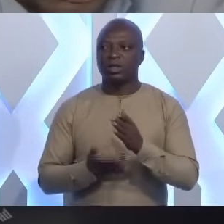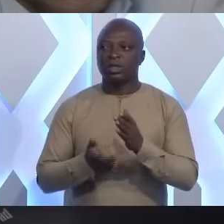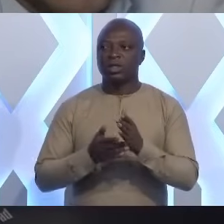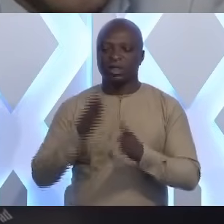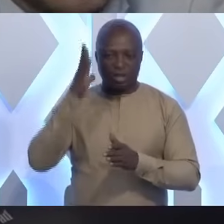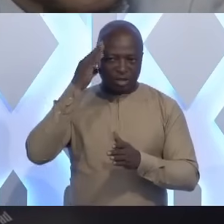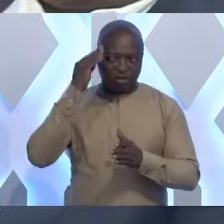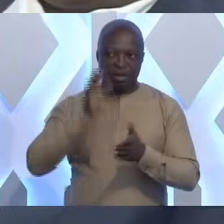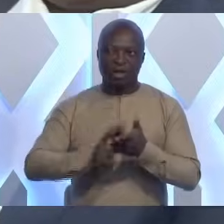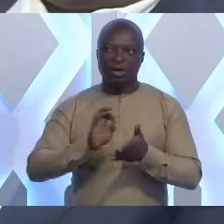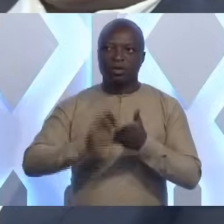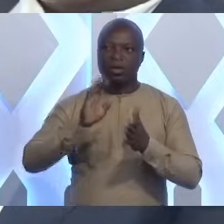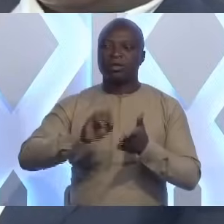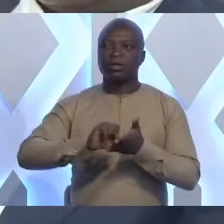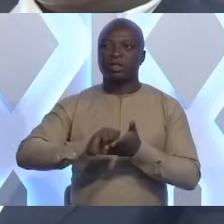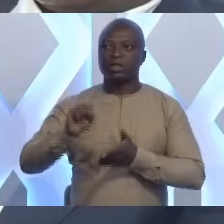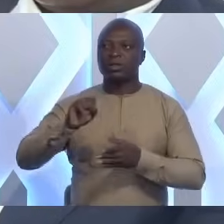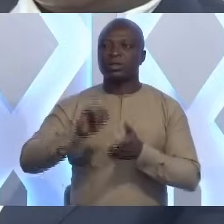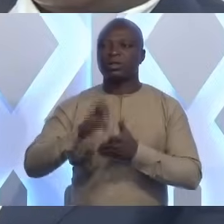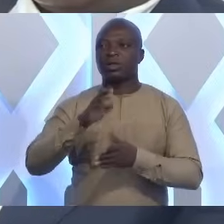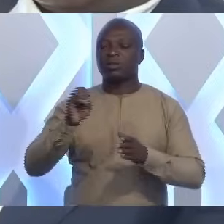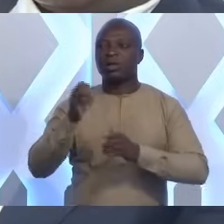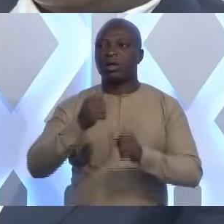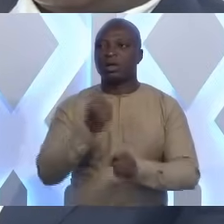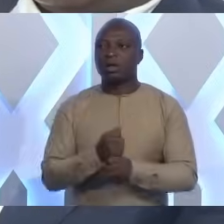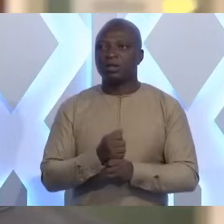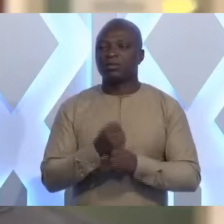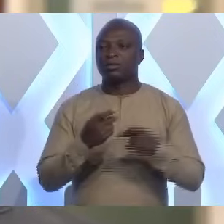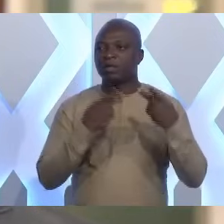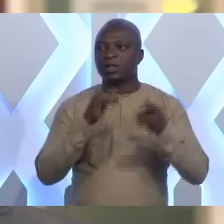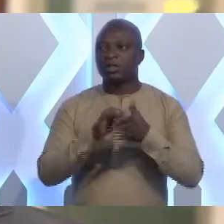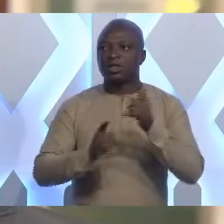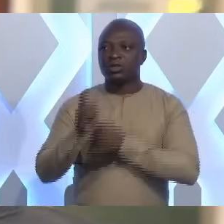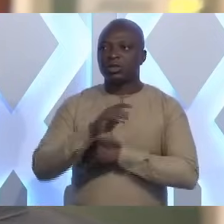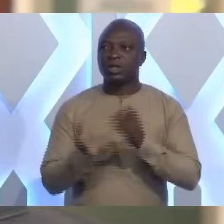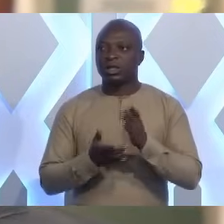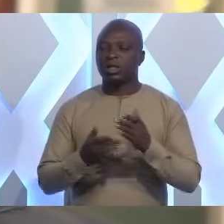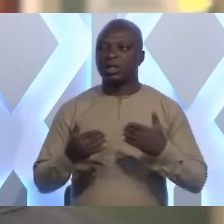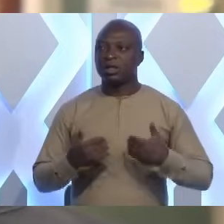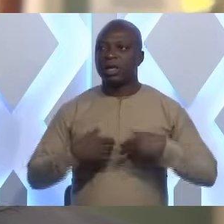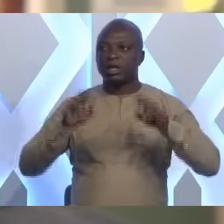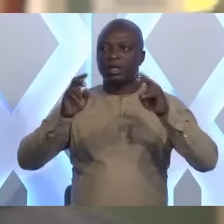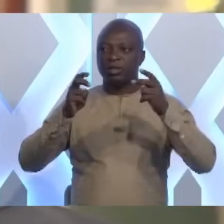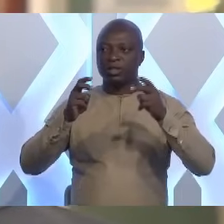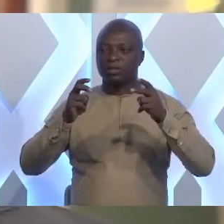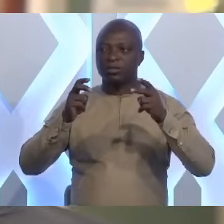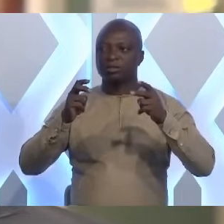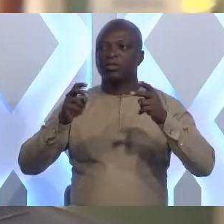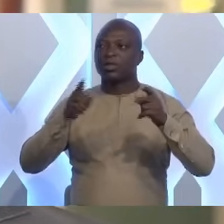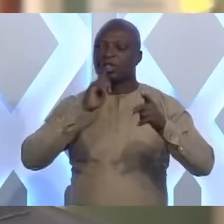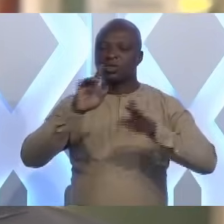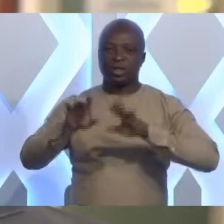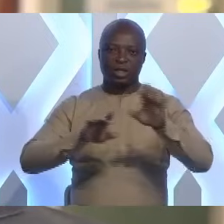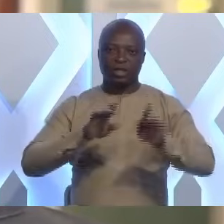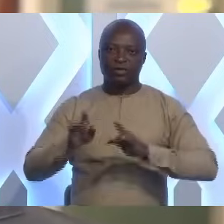experts comptables stagiaires de la troisième année. Pendant ces journées techniques, il y a des thématiques qui sont